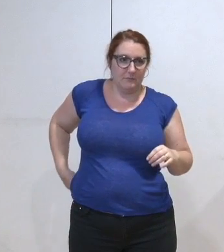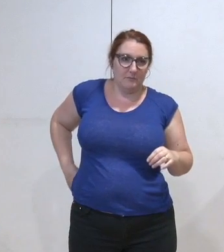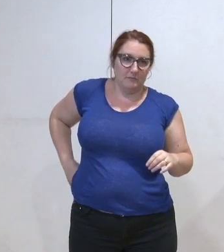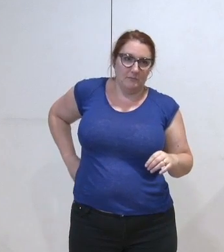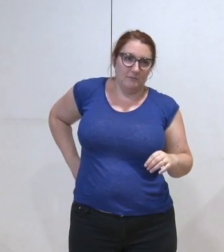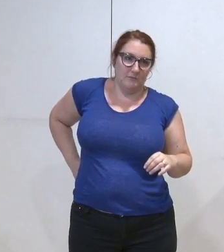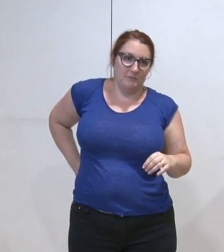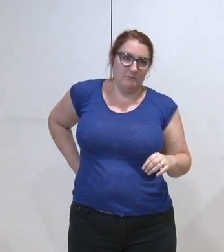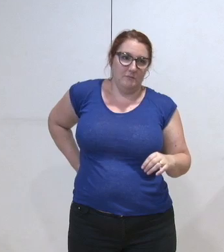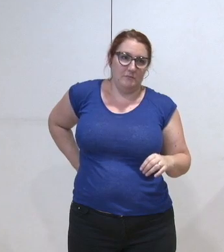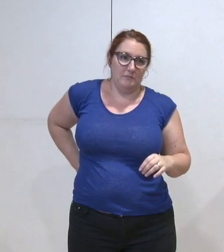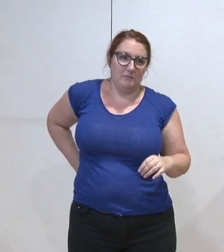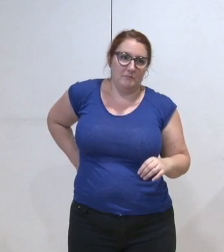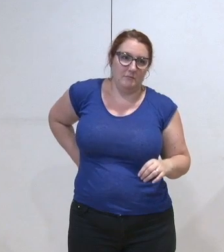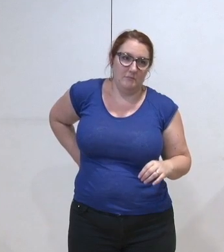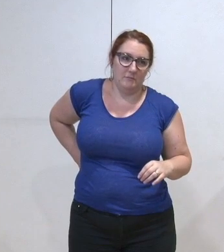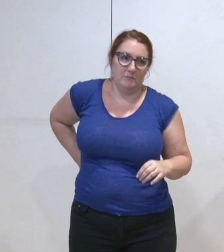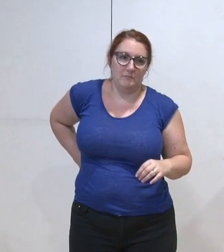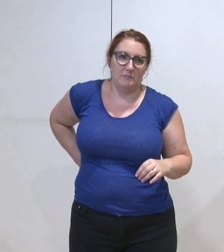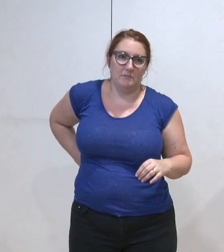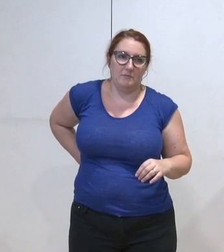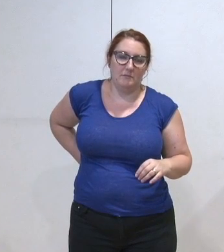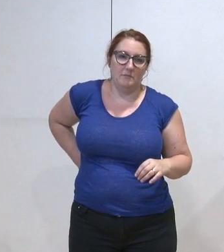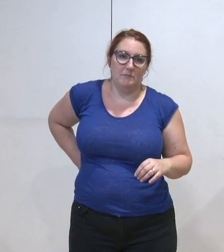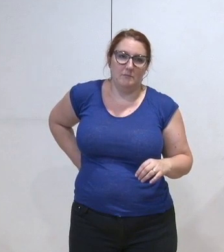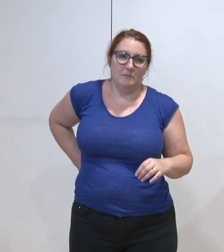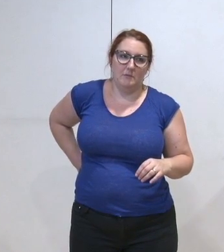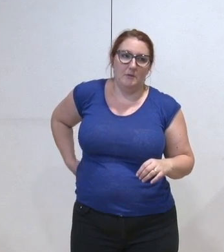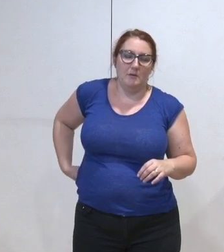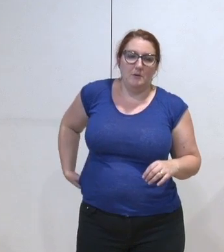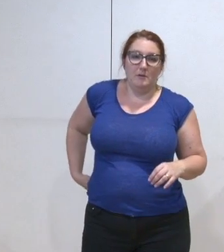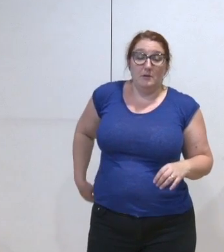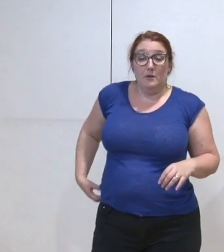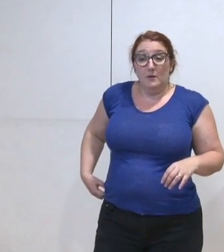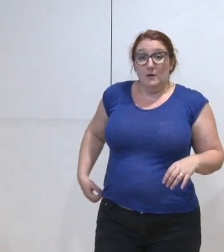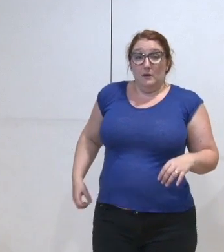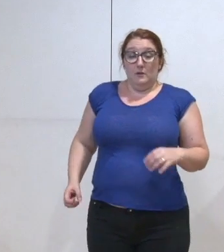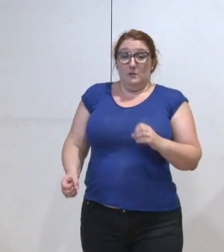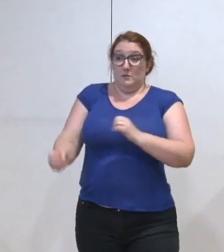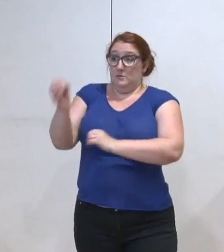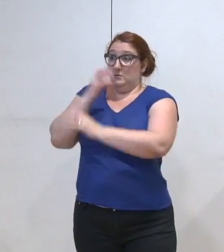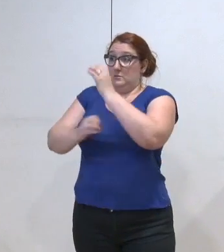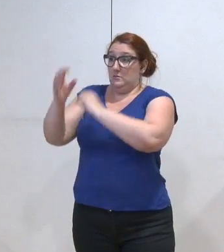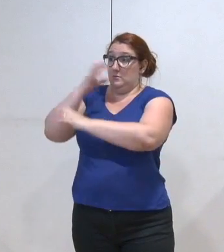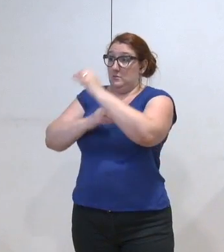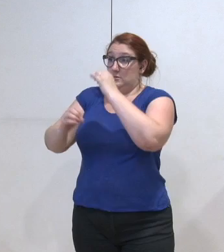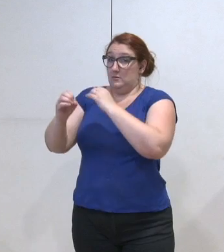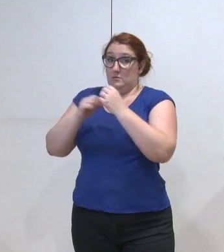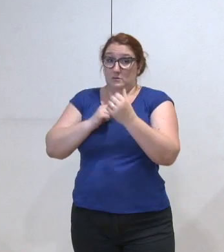euh c'est difficile d'intervenir après ce ce type de